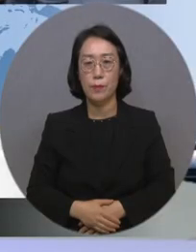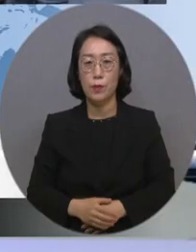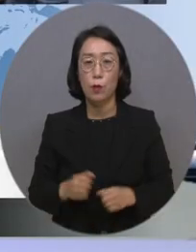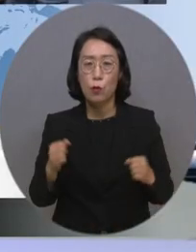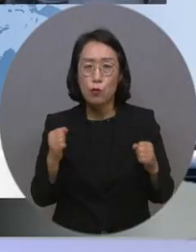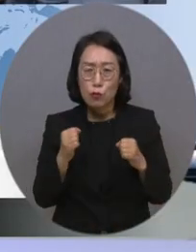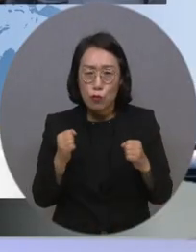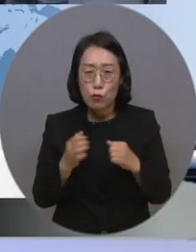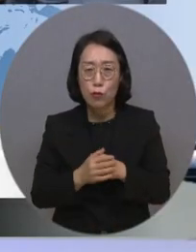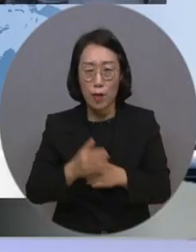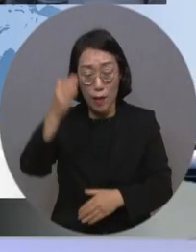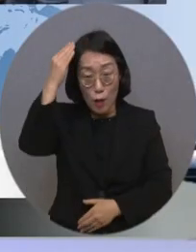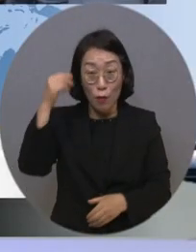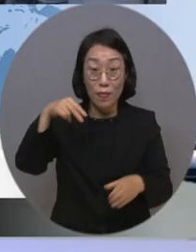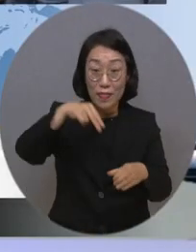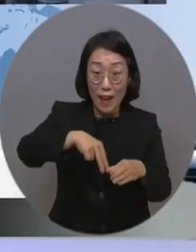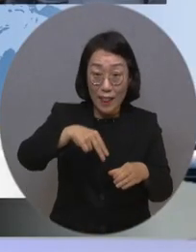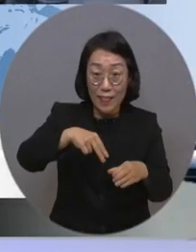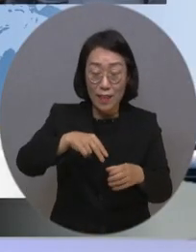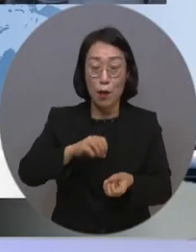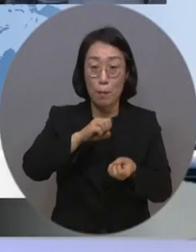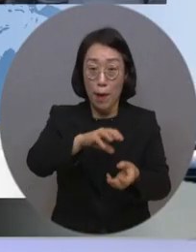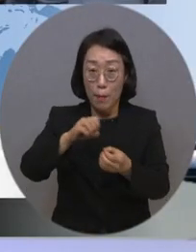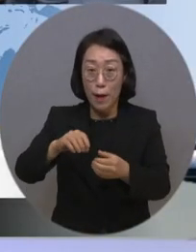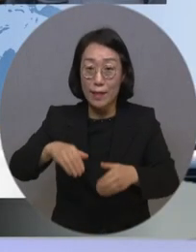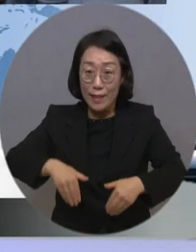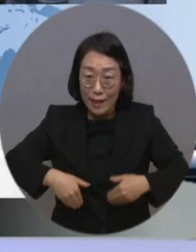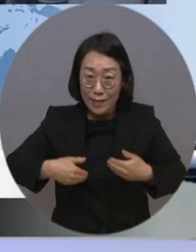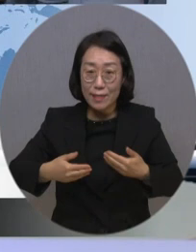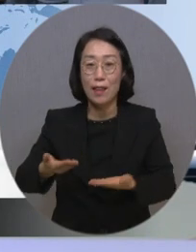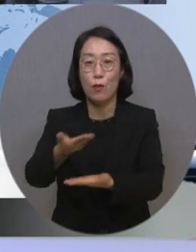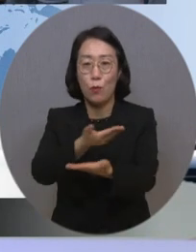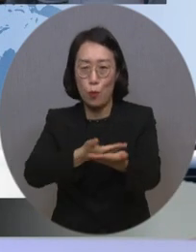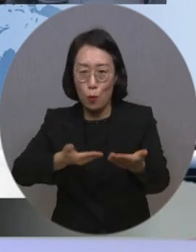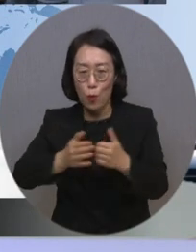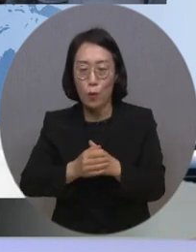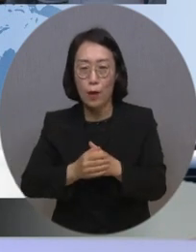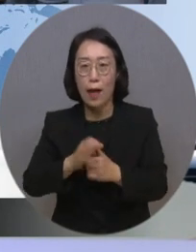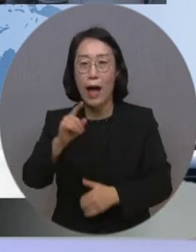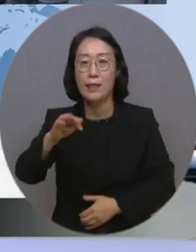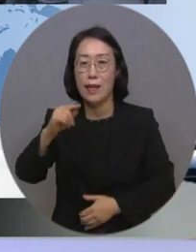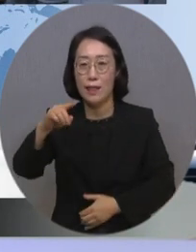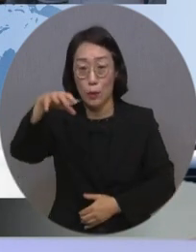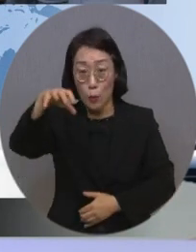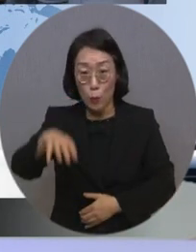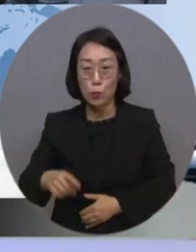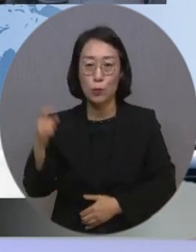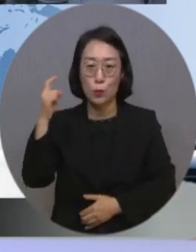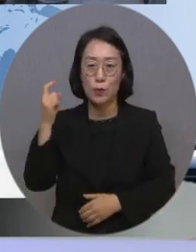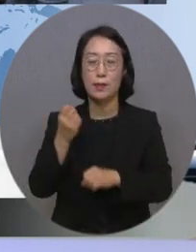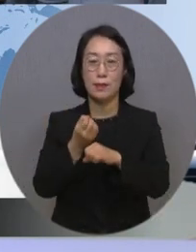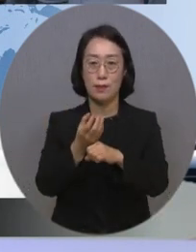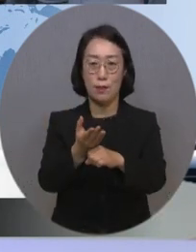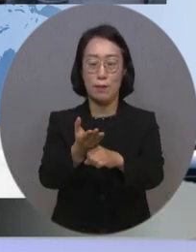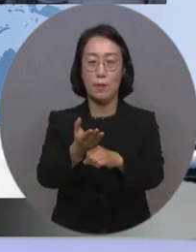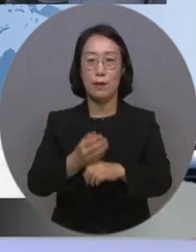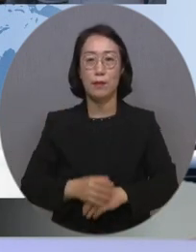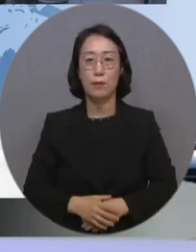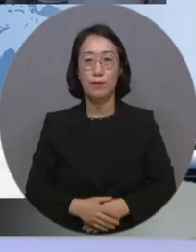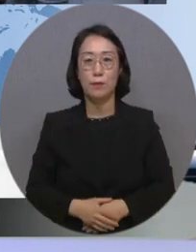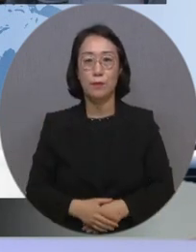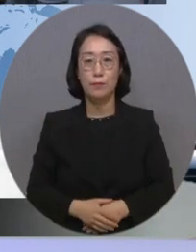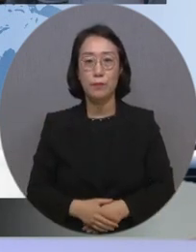겨울 연탄을 통해 주변 이웃과 따뜻한 온정을 나누는 손길이 충남 아산에서 전해졌습니다. 보도에 김민규